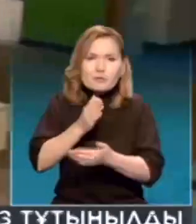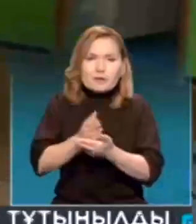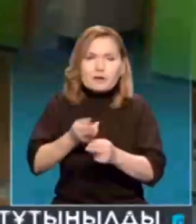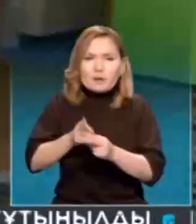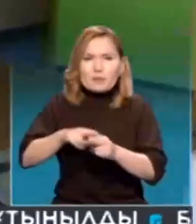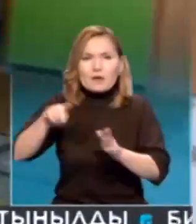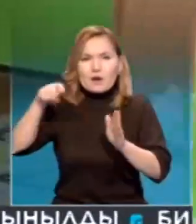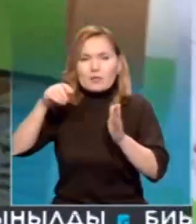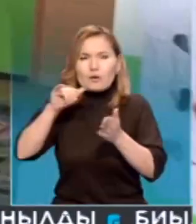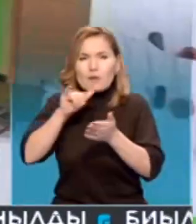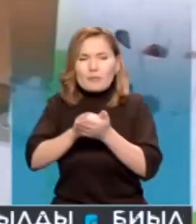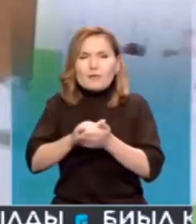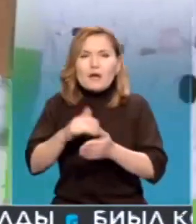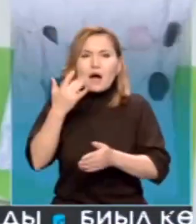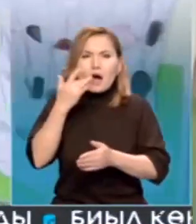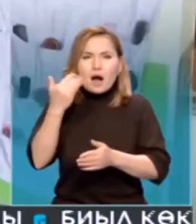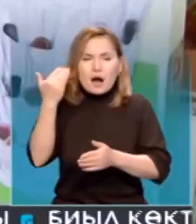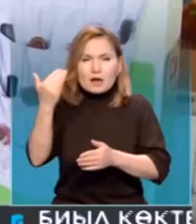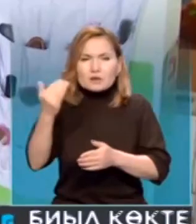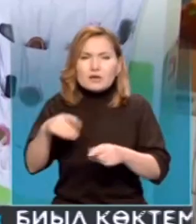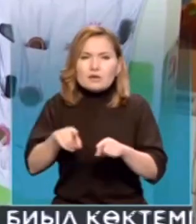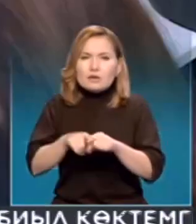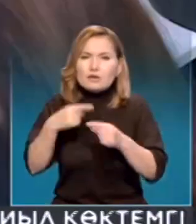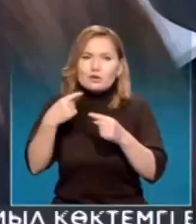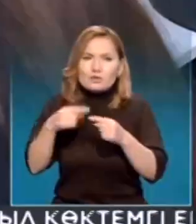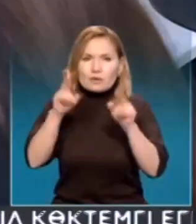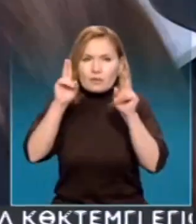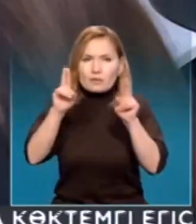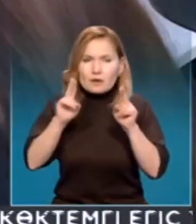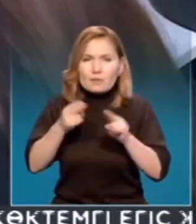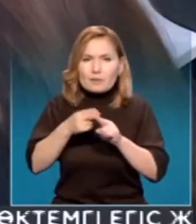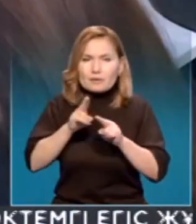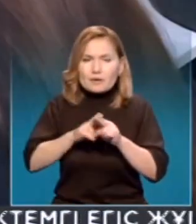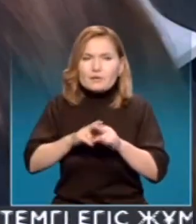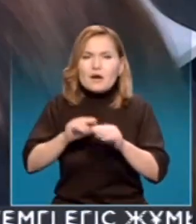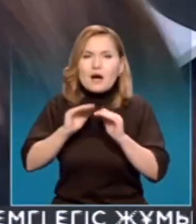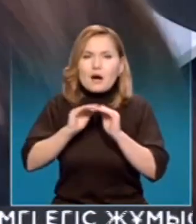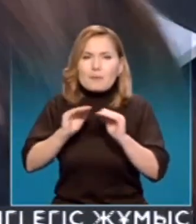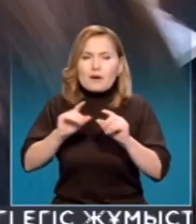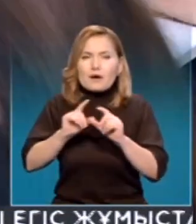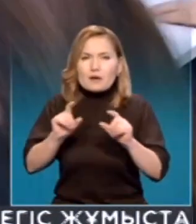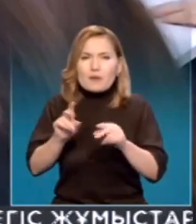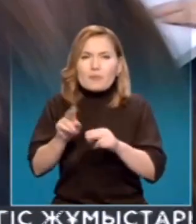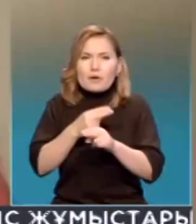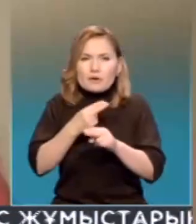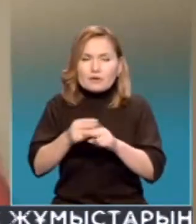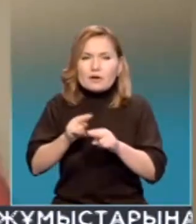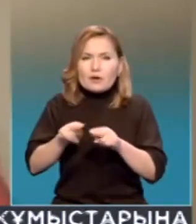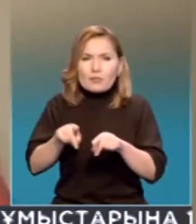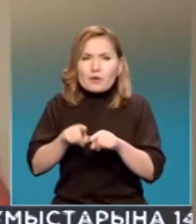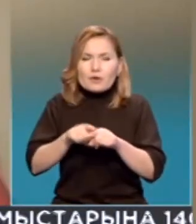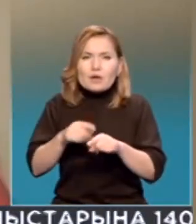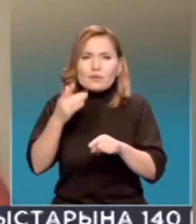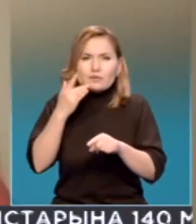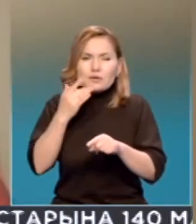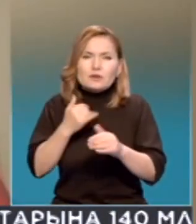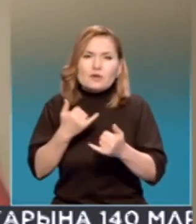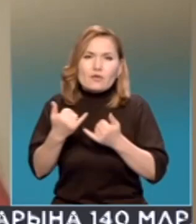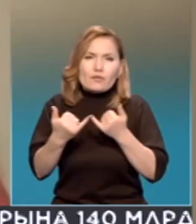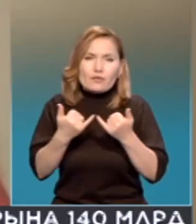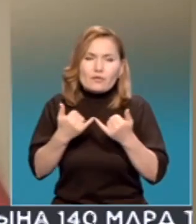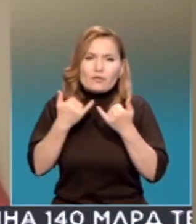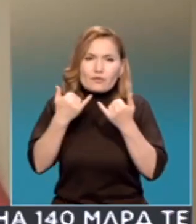әлек болса, ақшта бұл мүлде міндеттелмеген. Соған қарамастан тәрбиешілердің балаға күш көрсетпек түгілі қатты сөйлемейді